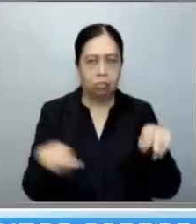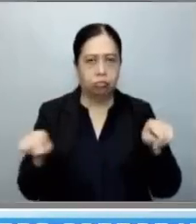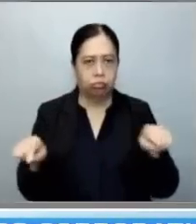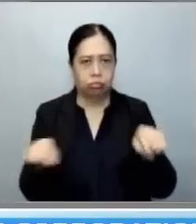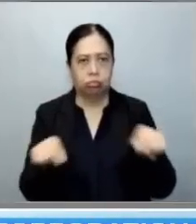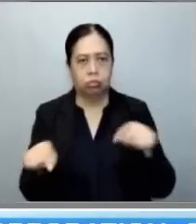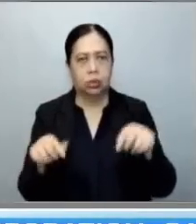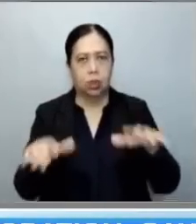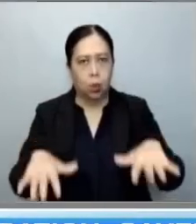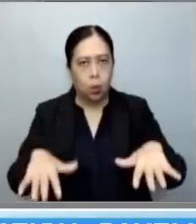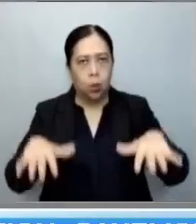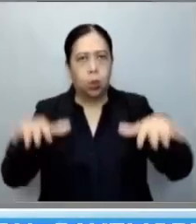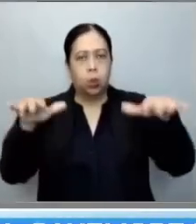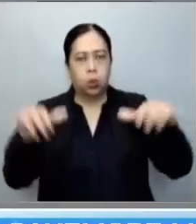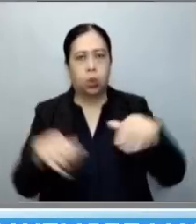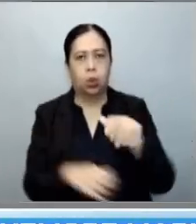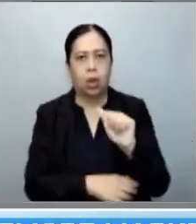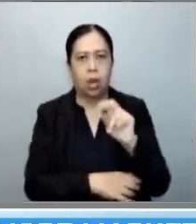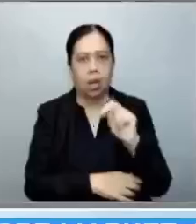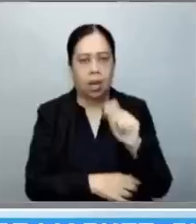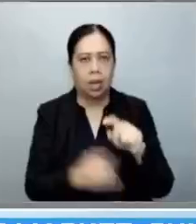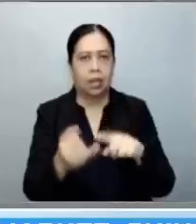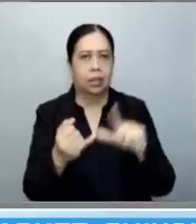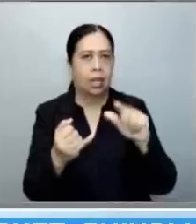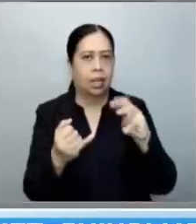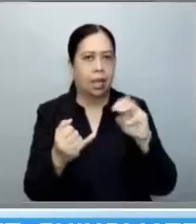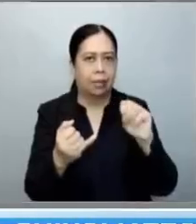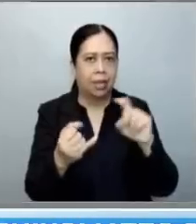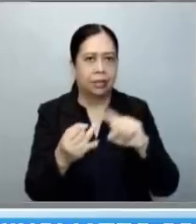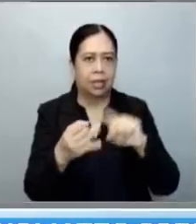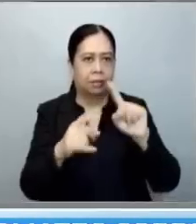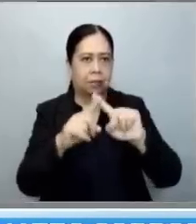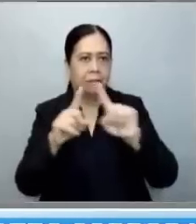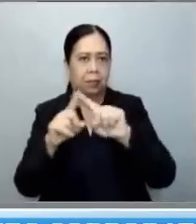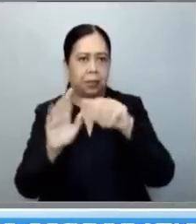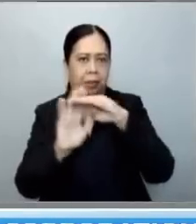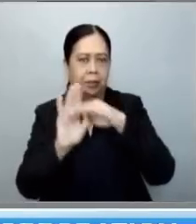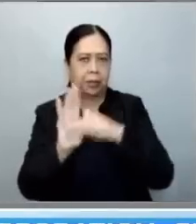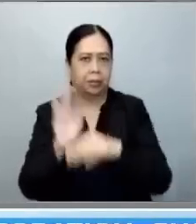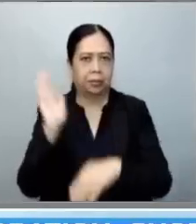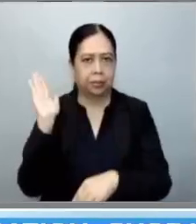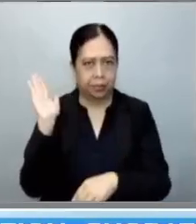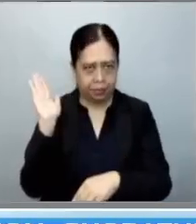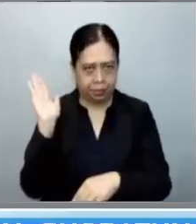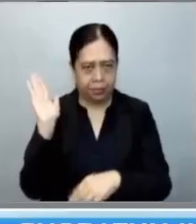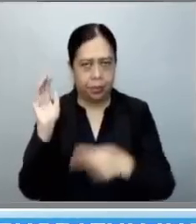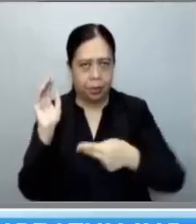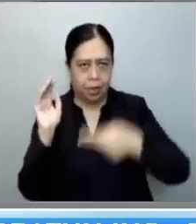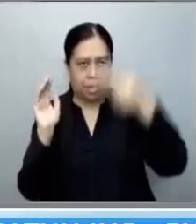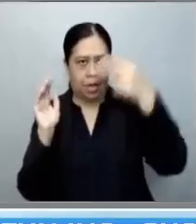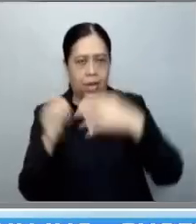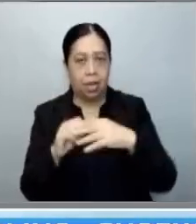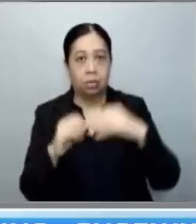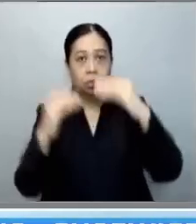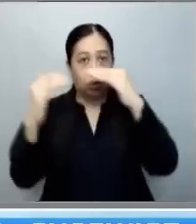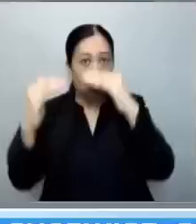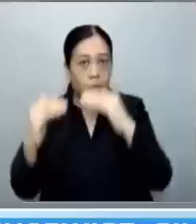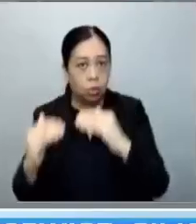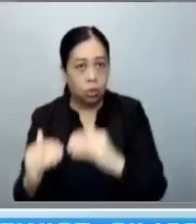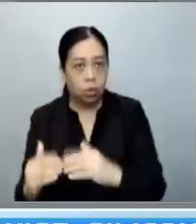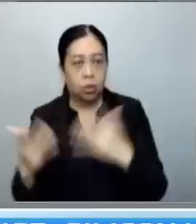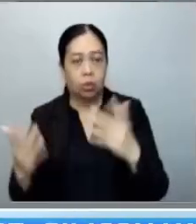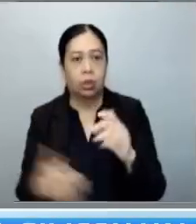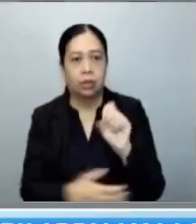sa Angat, La Mesa, Pantabangan at Magat Reservoir. Bumaba naman ang antas ng tubig sa San Roque at